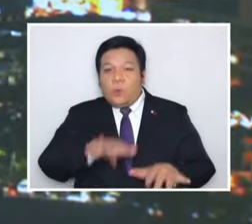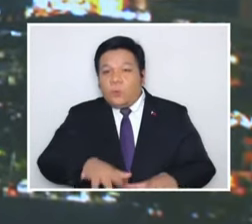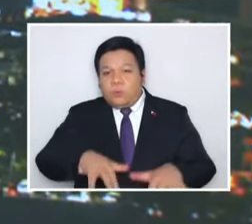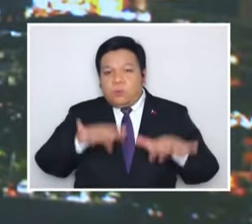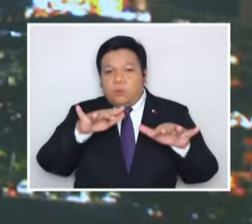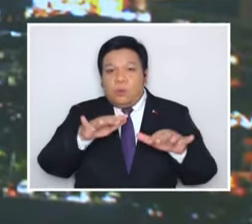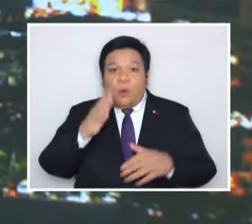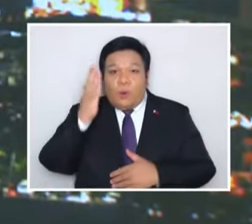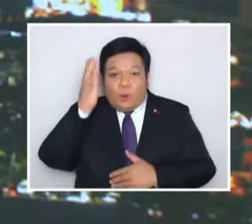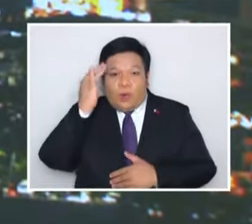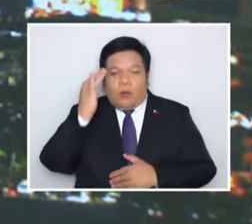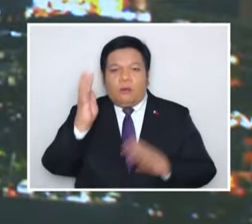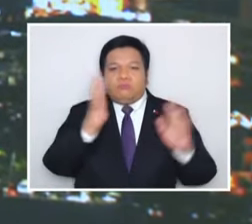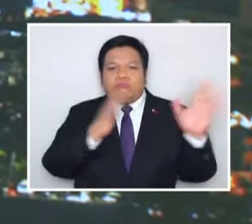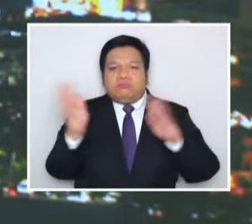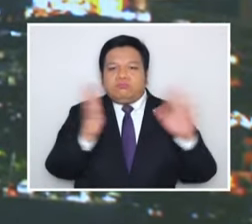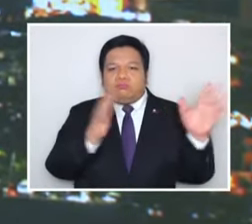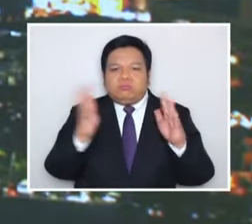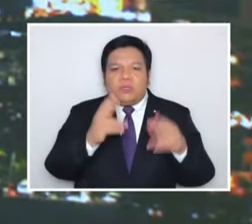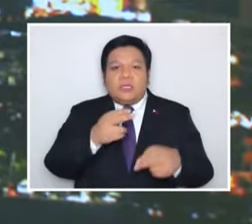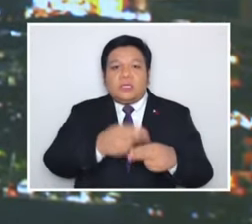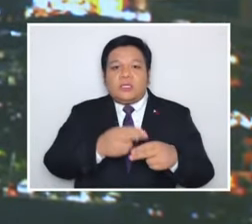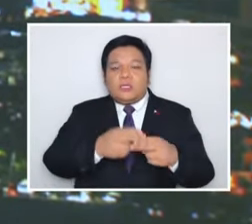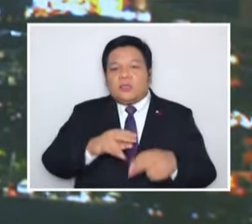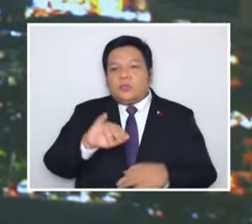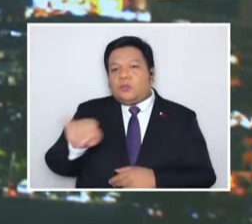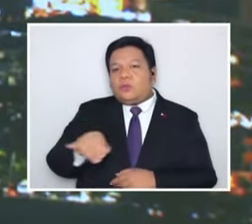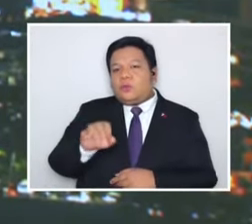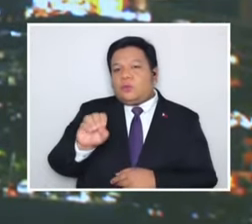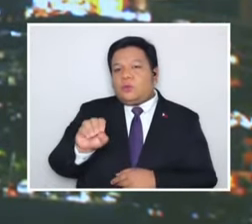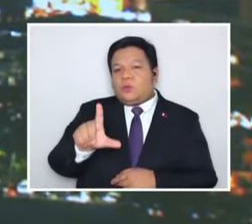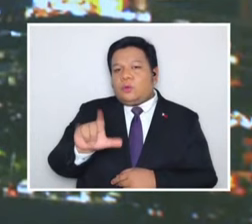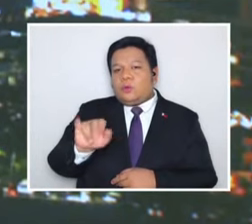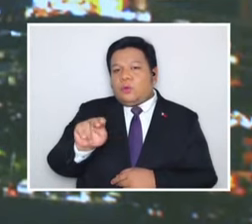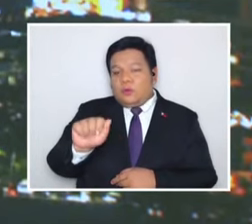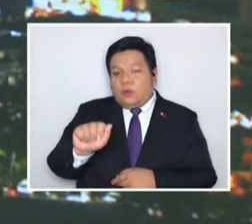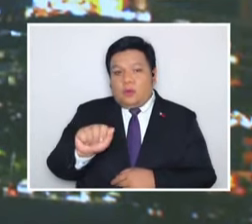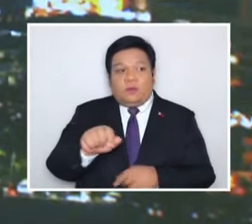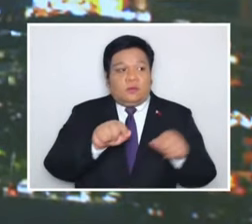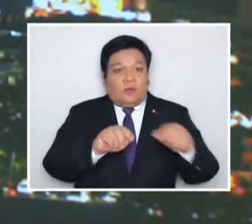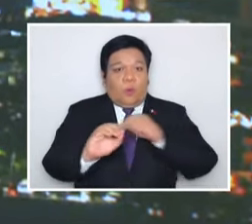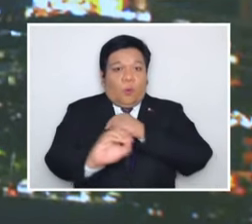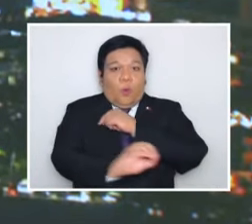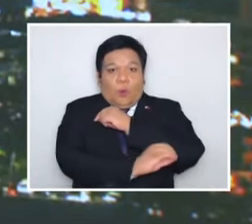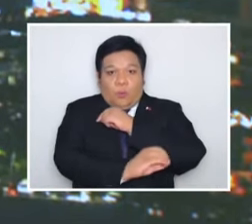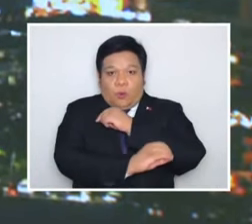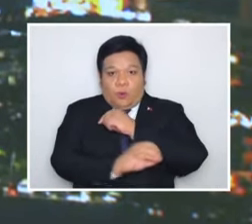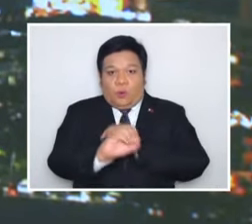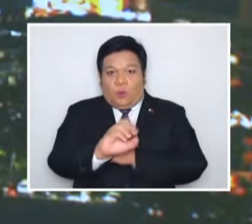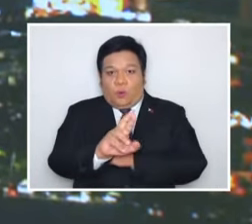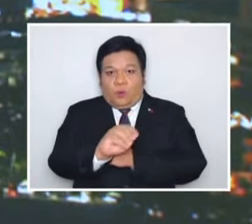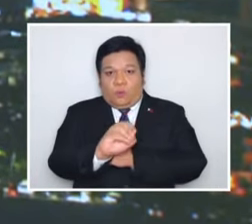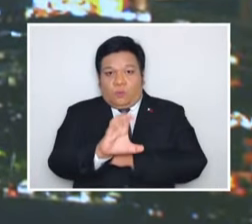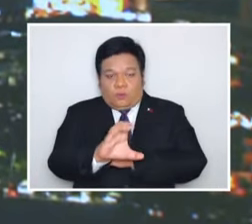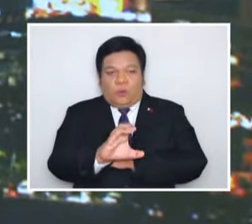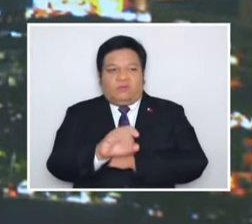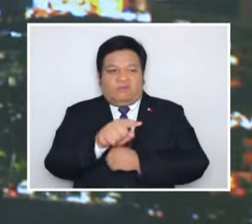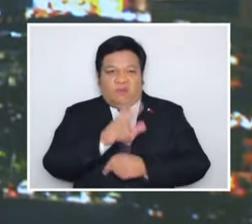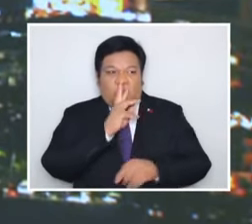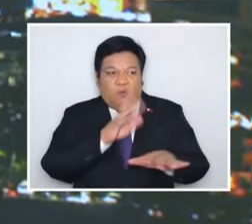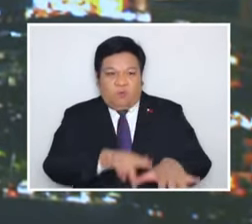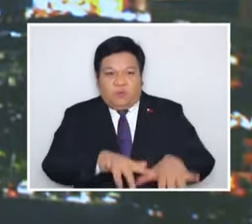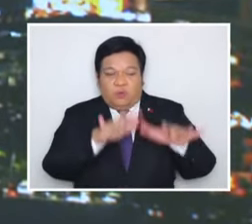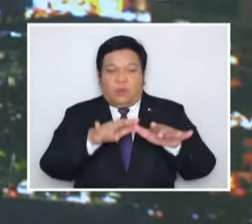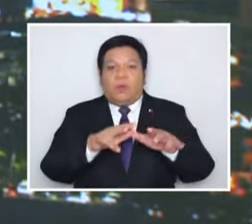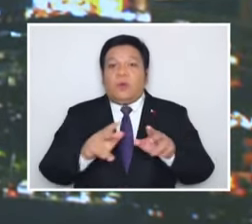sa taas ng baha sa ilang bahagi ng Ormoc City, nagtulong-tulong na ang mga rescuer sa pagsagip sa mga apektadong